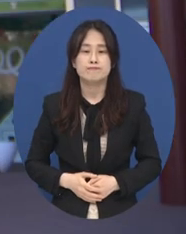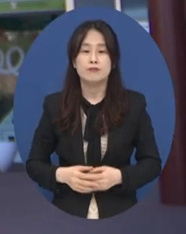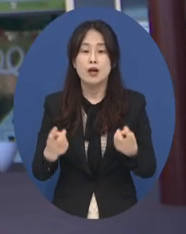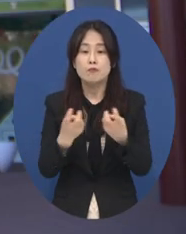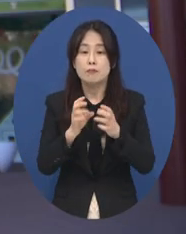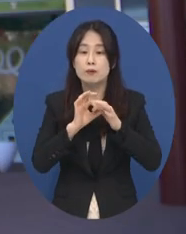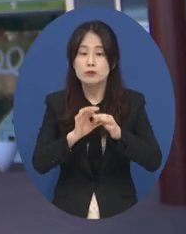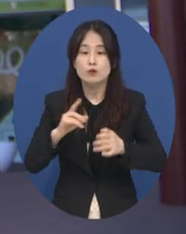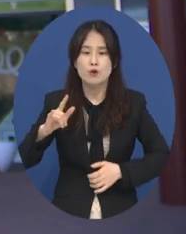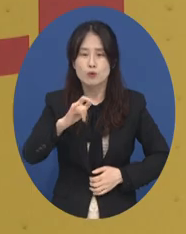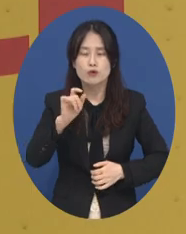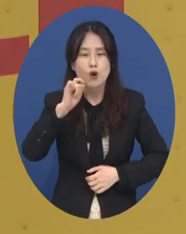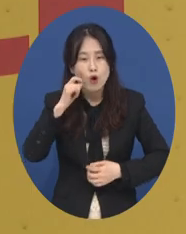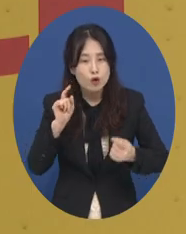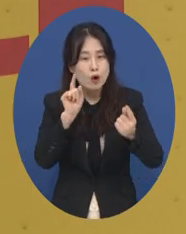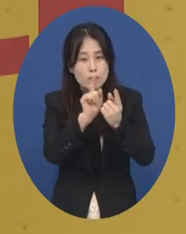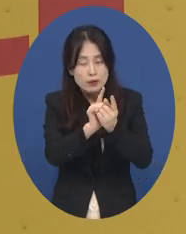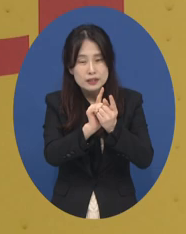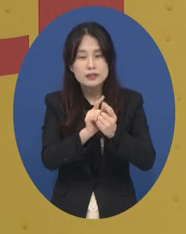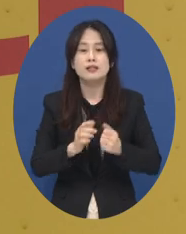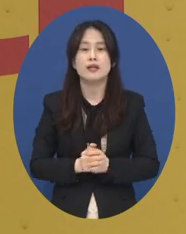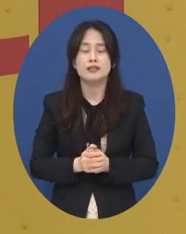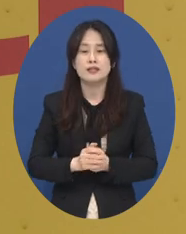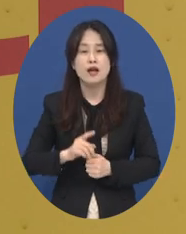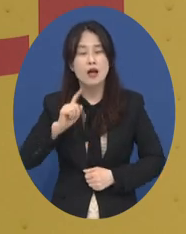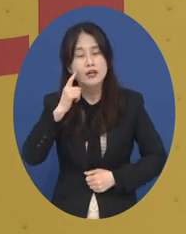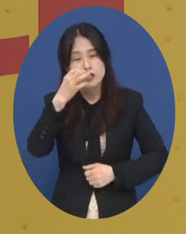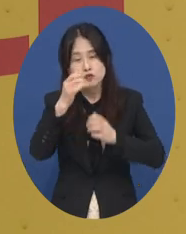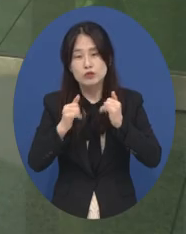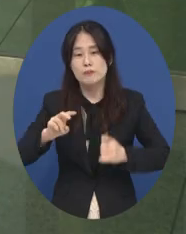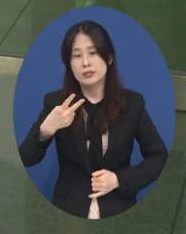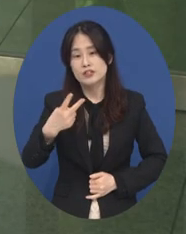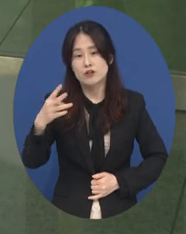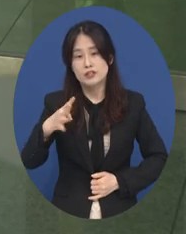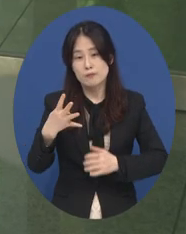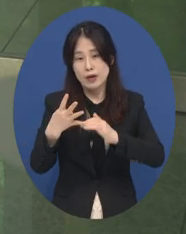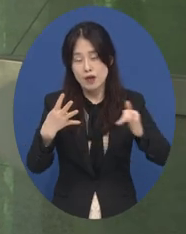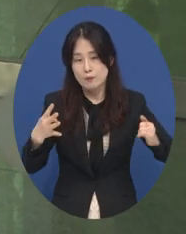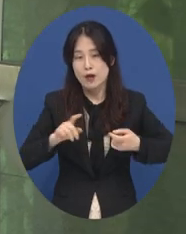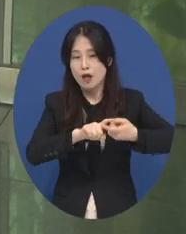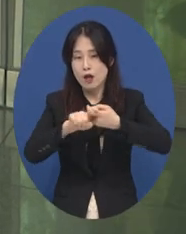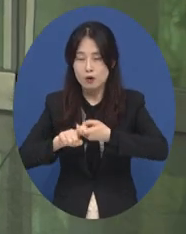통해 코로나19로 어려움을 겪는 도내 예술인 2,400여 명과 관련 단체